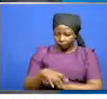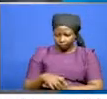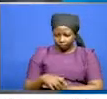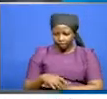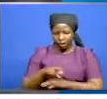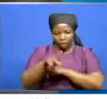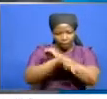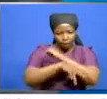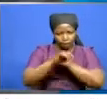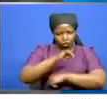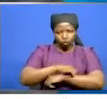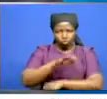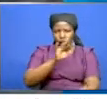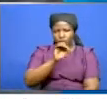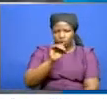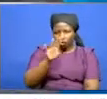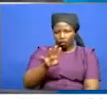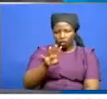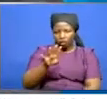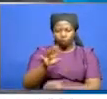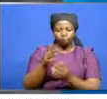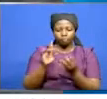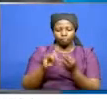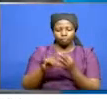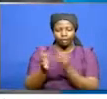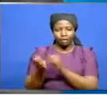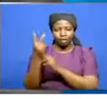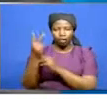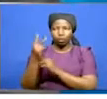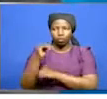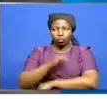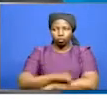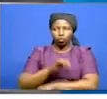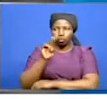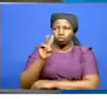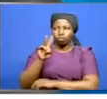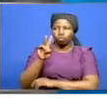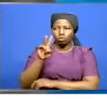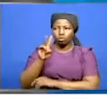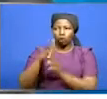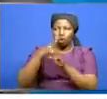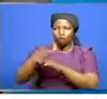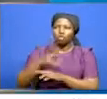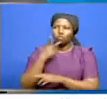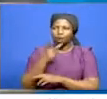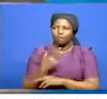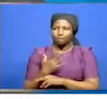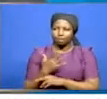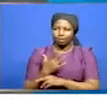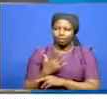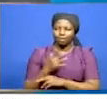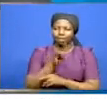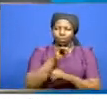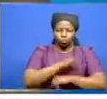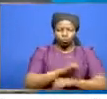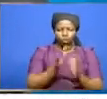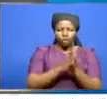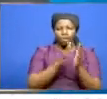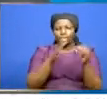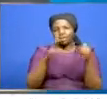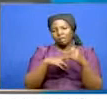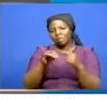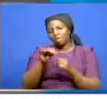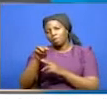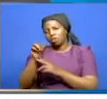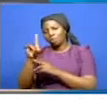primary 304. Ninaongea mashule ya secondary 200 plus. Sasa haya mashule na 70 million per year nitafanya